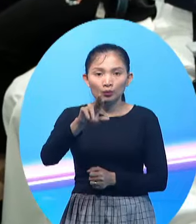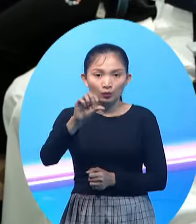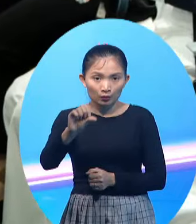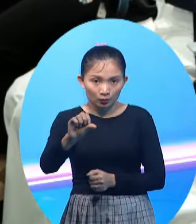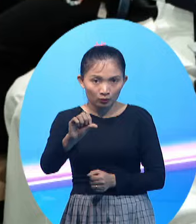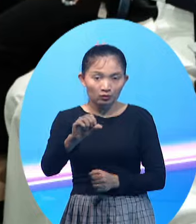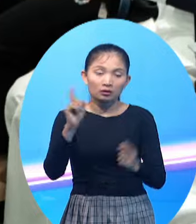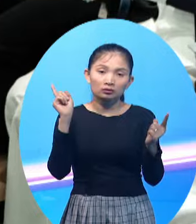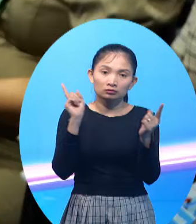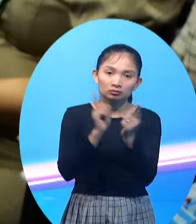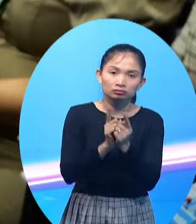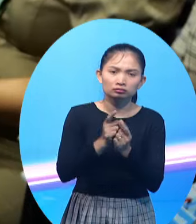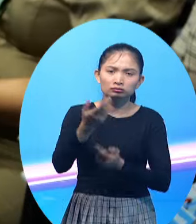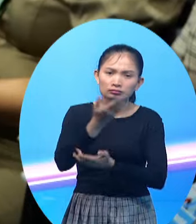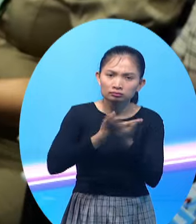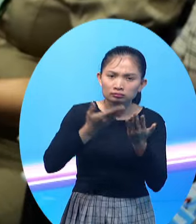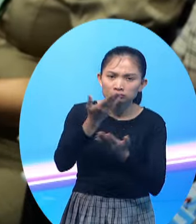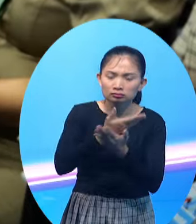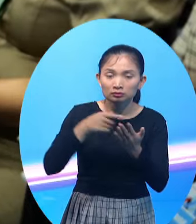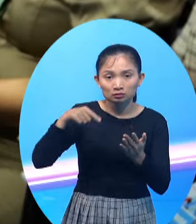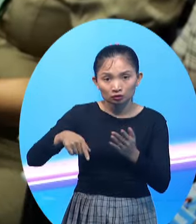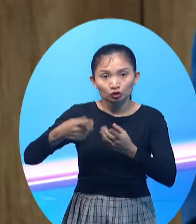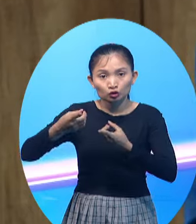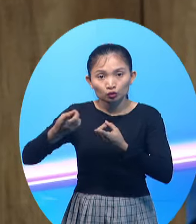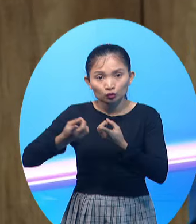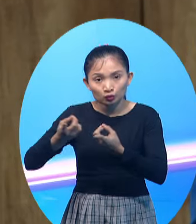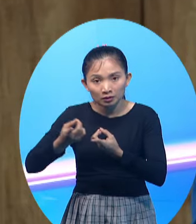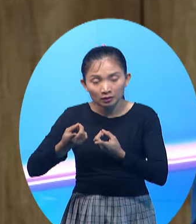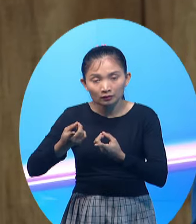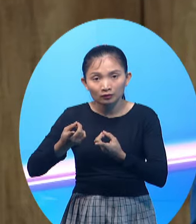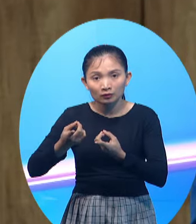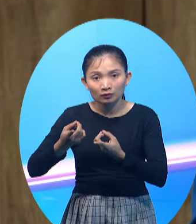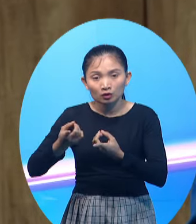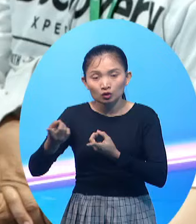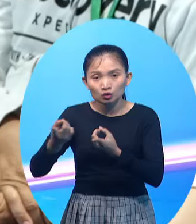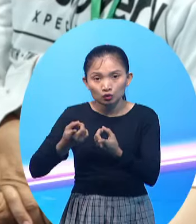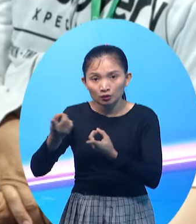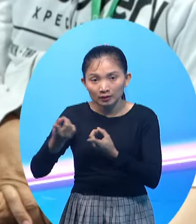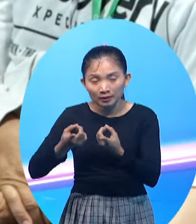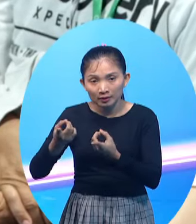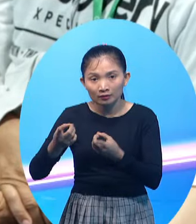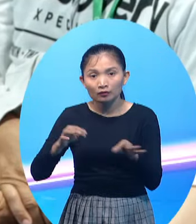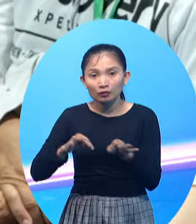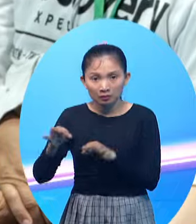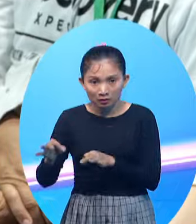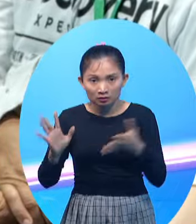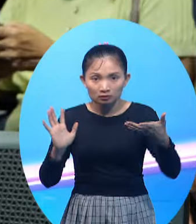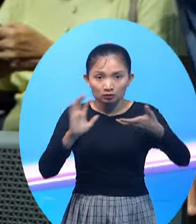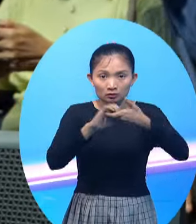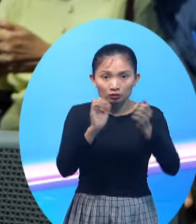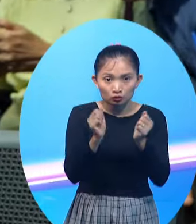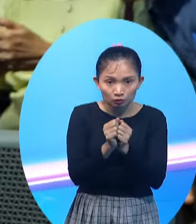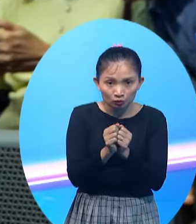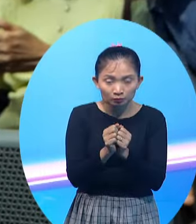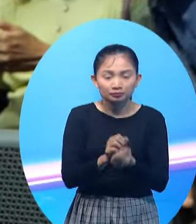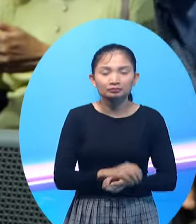nghiệp hai nước nói chung, trong đó có doanh nghiệp của thành phố Hồ Chí Minh. Phó Chủ tịch Võ Văn Hoàng cho biết, thành phố Hồ Chí Minh đang triển khai một số cơ chế, chính